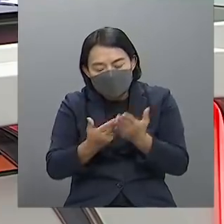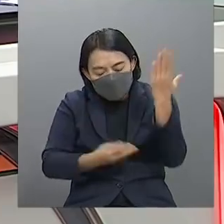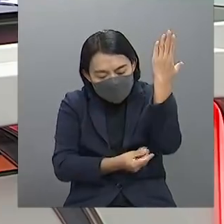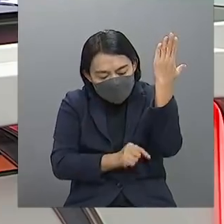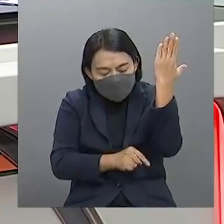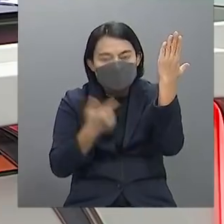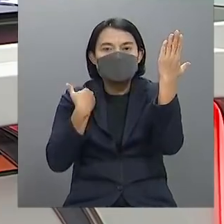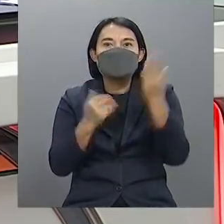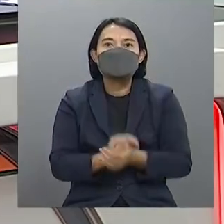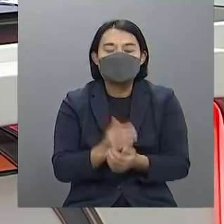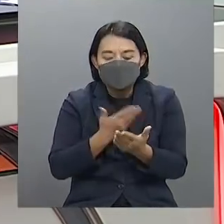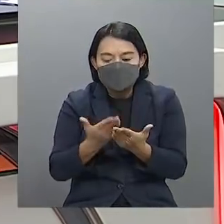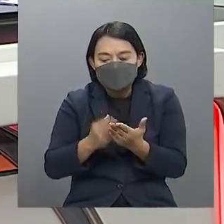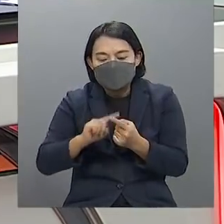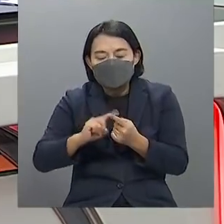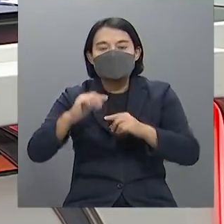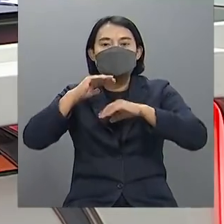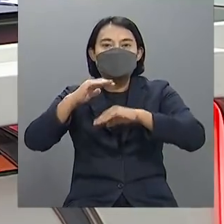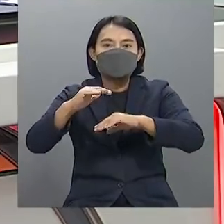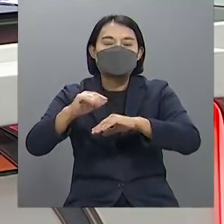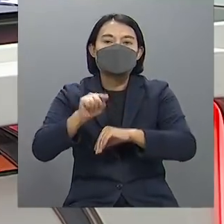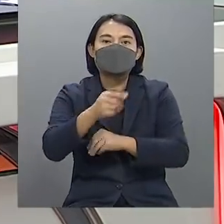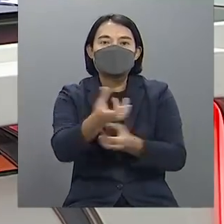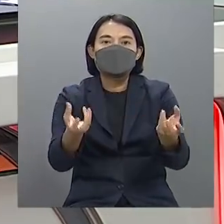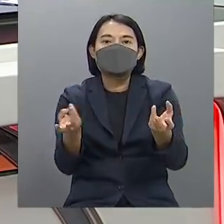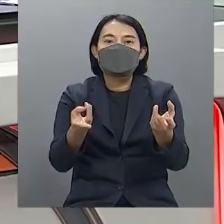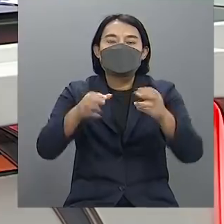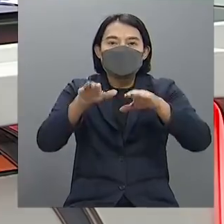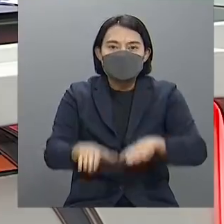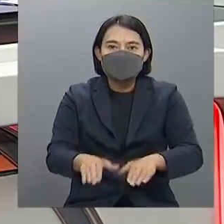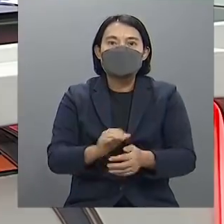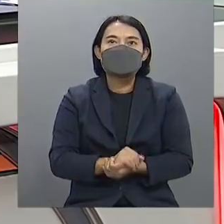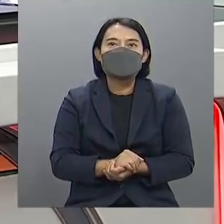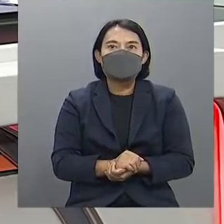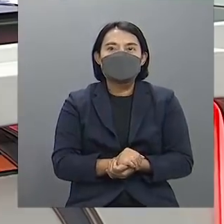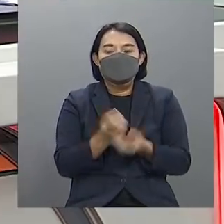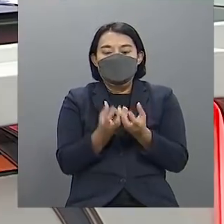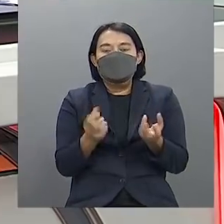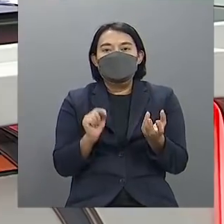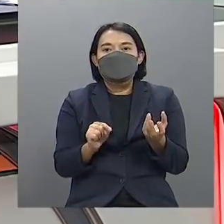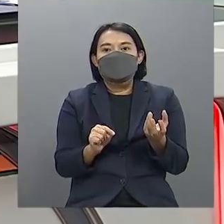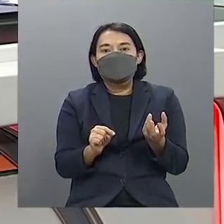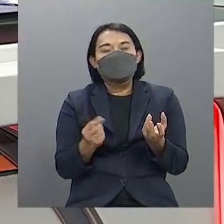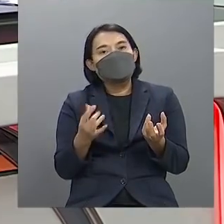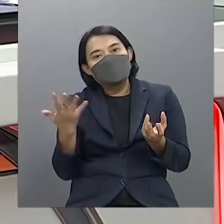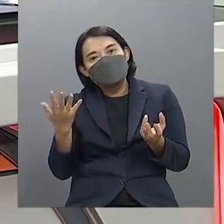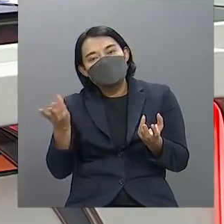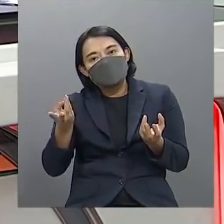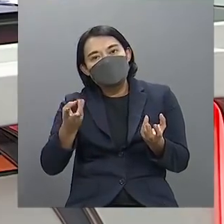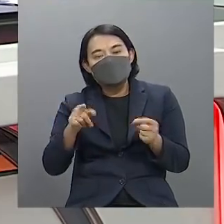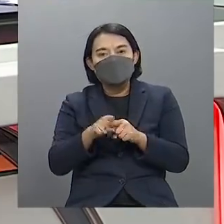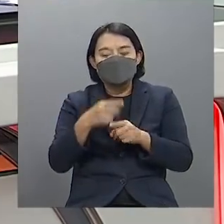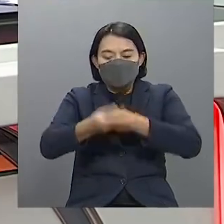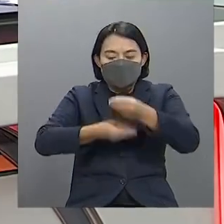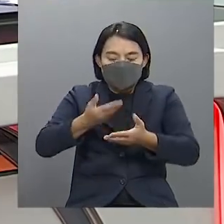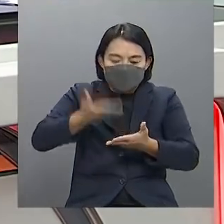ใช้ปุ๋ยผลผลิตมันก็จะลดลงผลผลิตลดแน่นอนสินค้าที่ออกมาลดลงราคามันก็เพิ่มสูงขึ้นทุกอย่าง